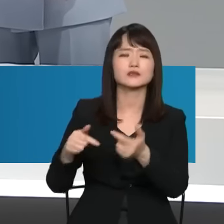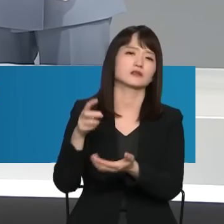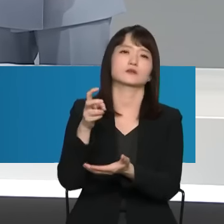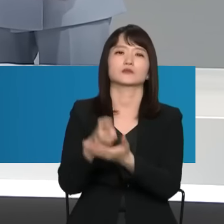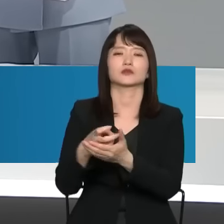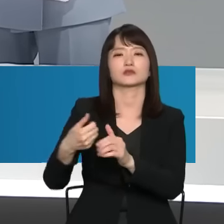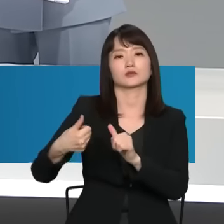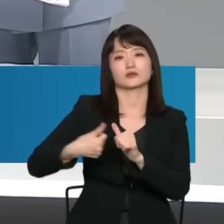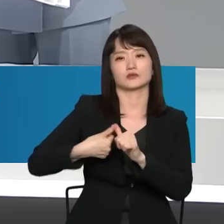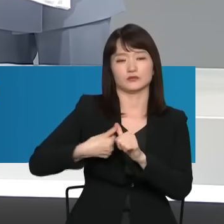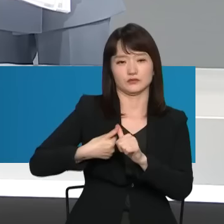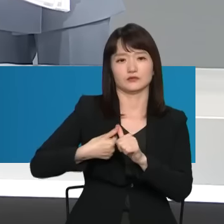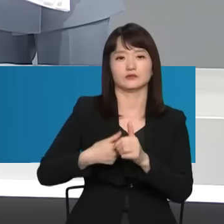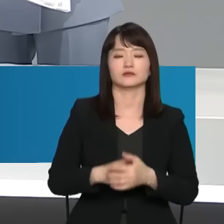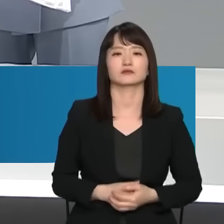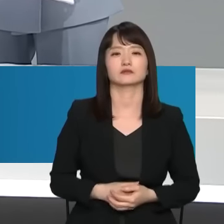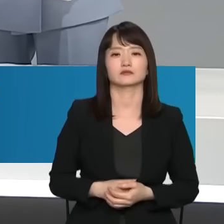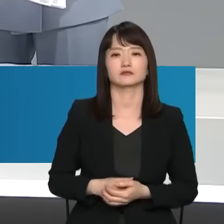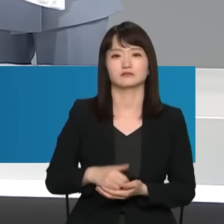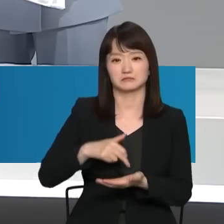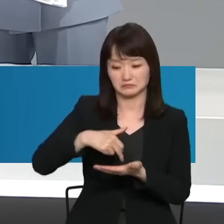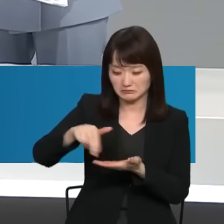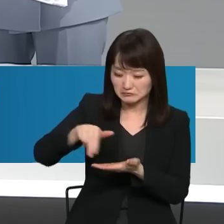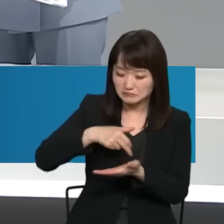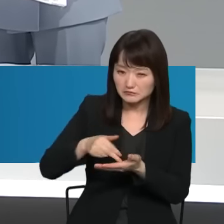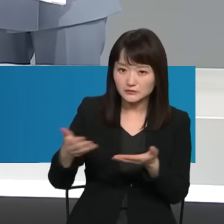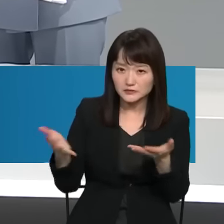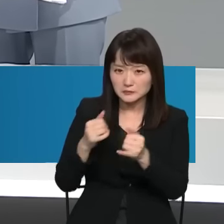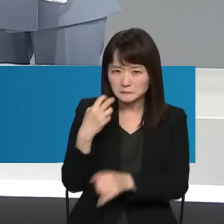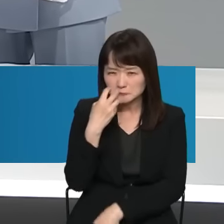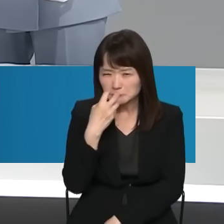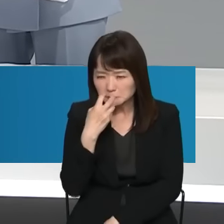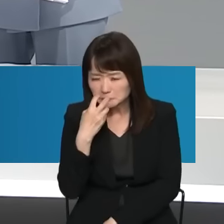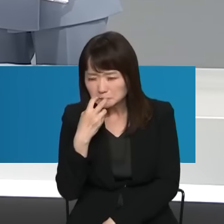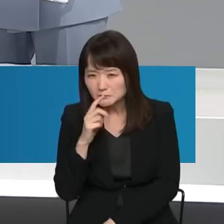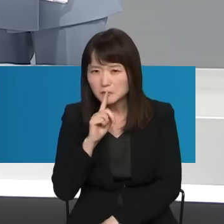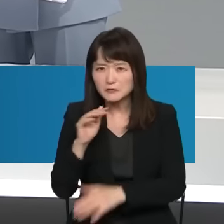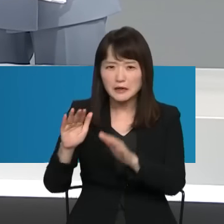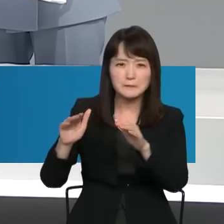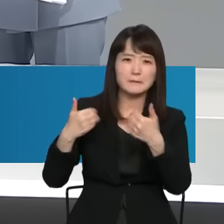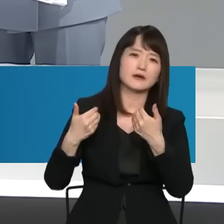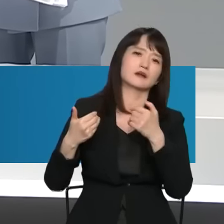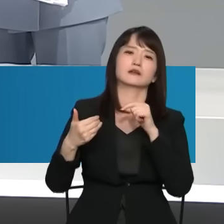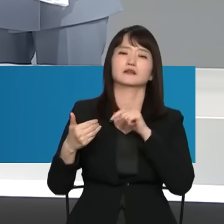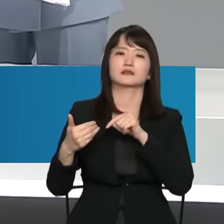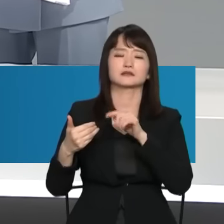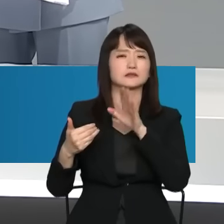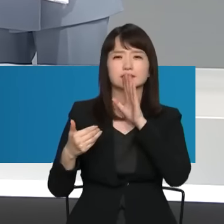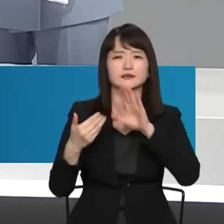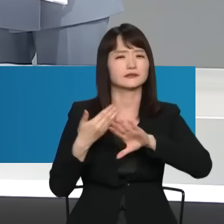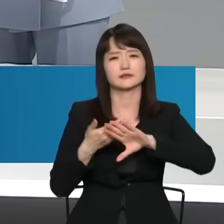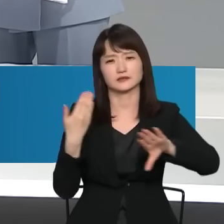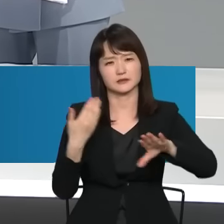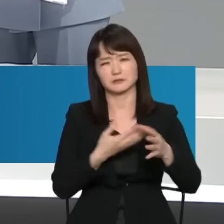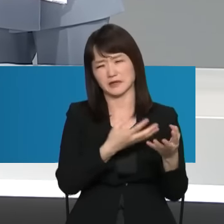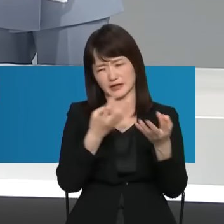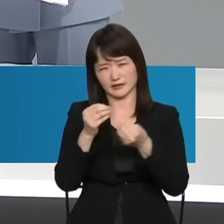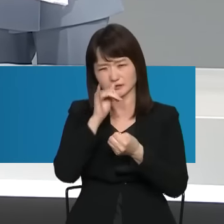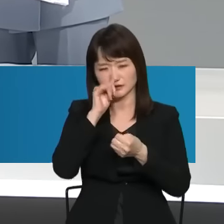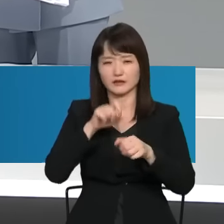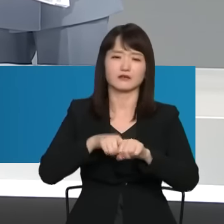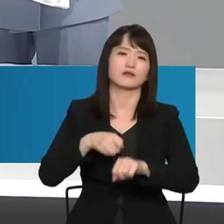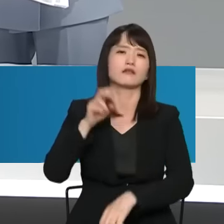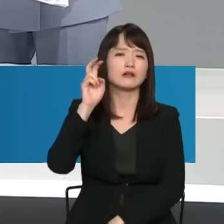법적 자문도 받았다고 했습니다. 또 메신저로 직원들을 감시하거나 폭언이 있었다는 주장에 대해서도 사실과 다른 점이